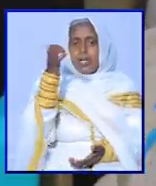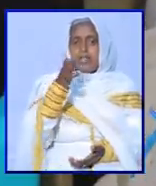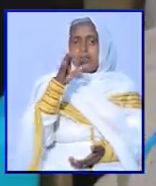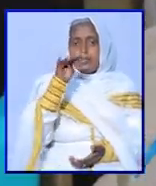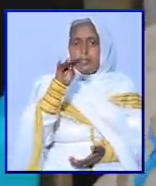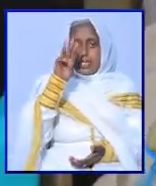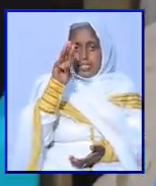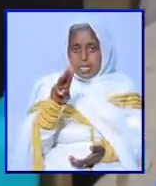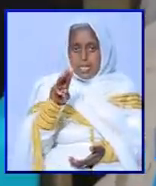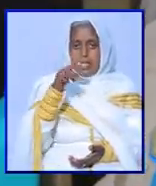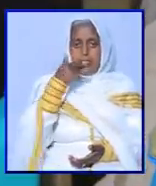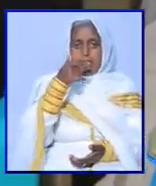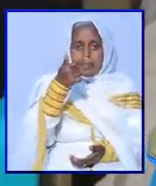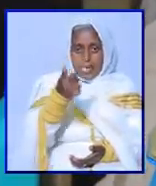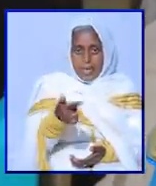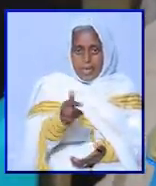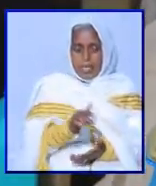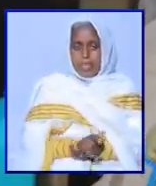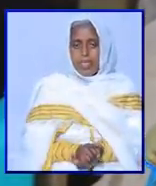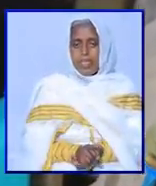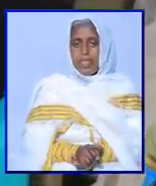ወእመሰ ትቤ